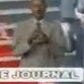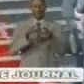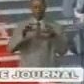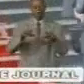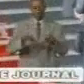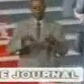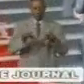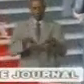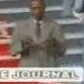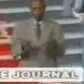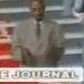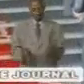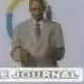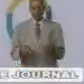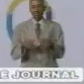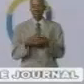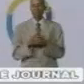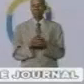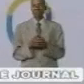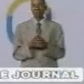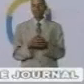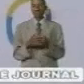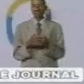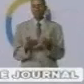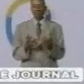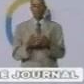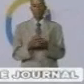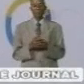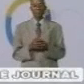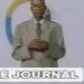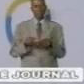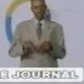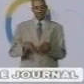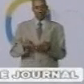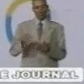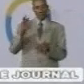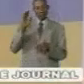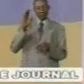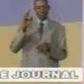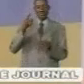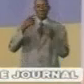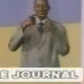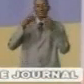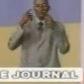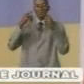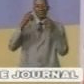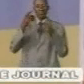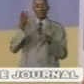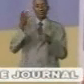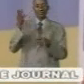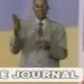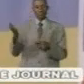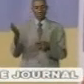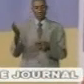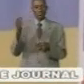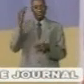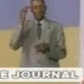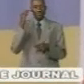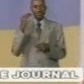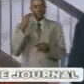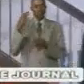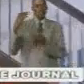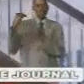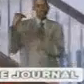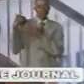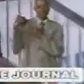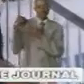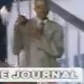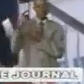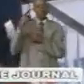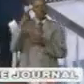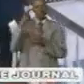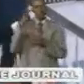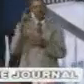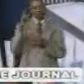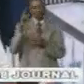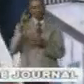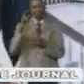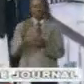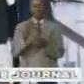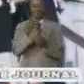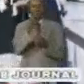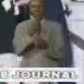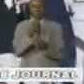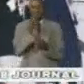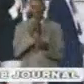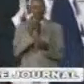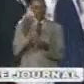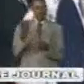finish, c'est la déclaration de Kinshasa qui est mise en chantier par les ministres ayant en charge la gestion de la francophonie dans leurs